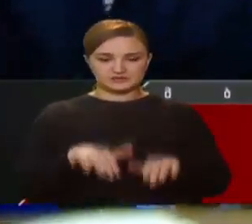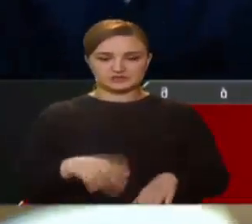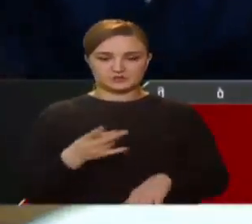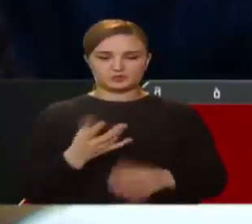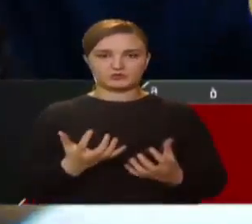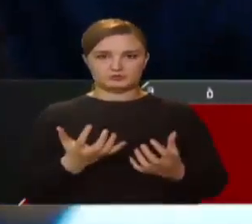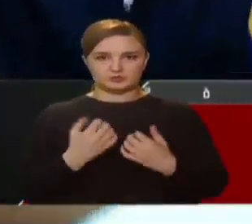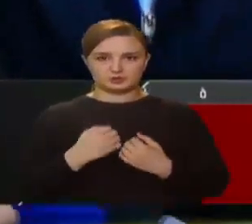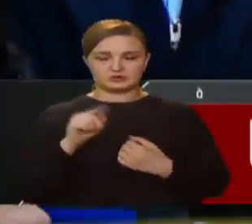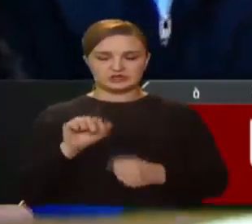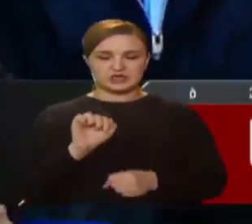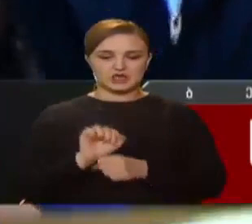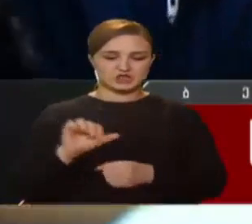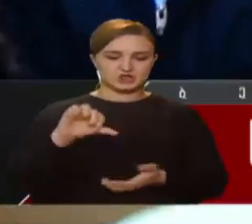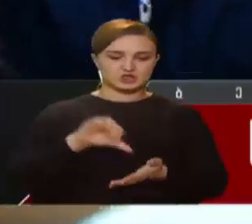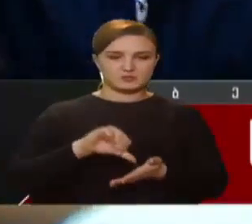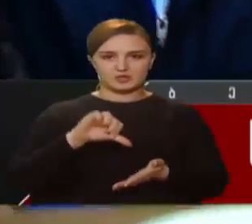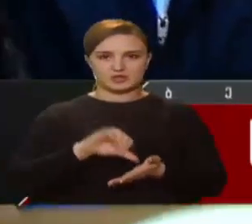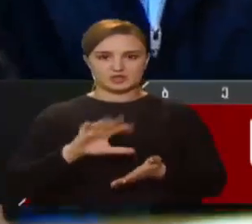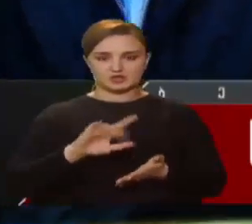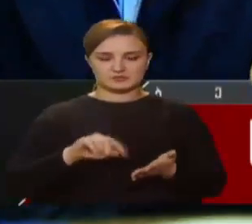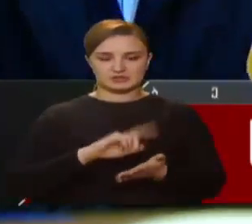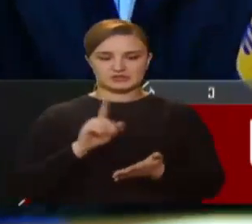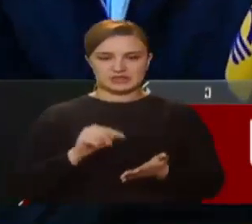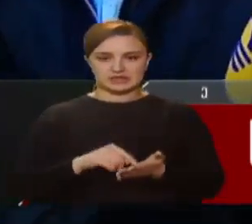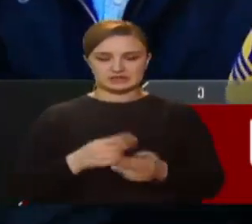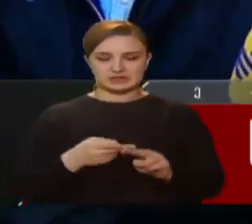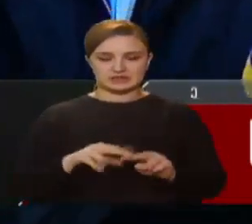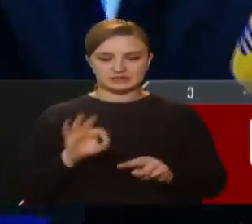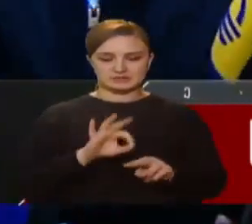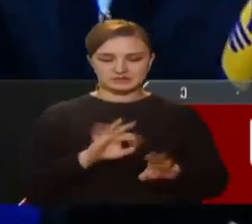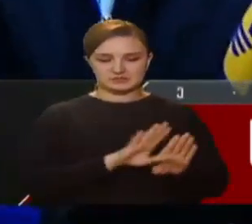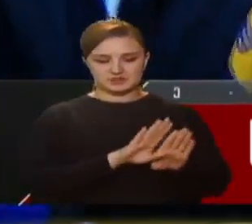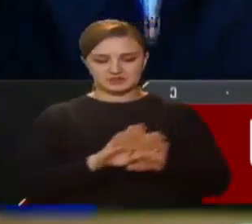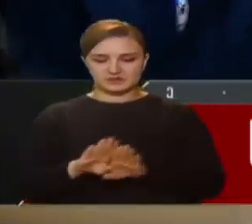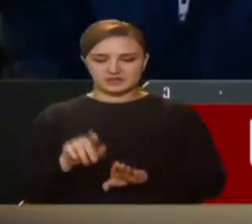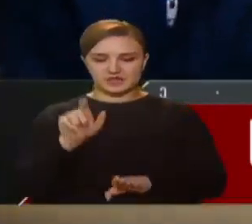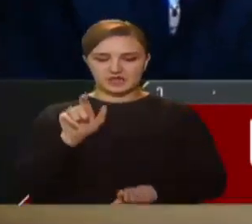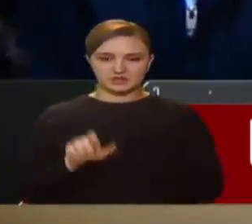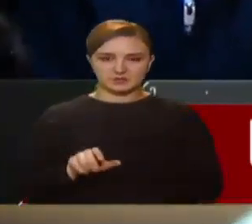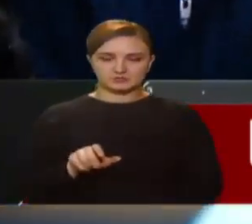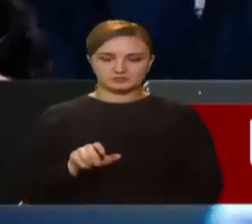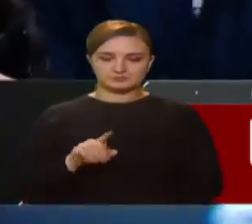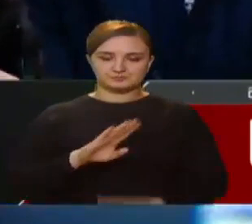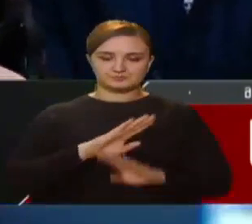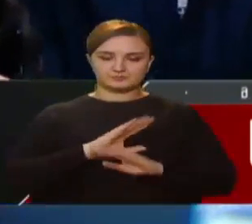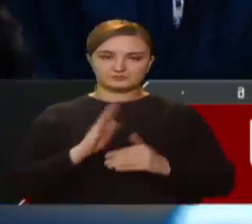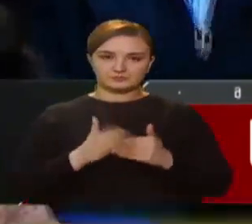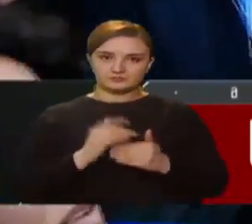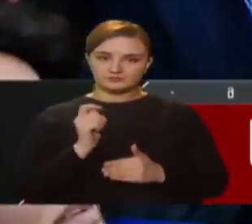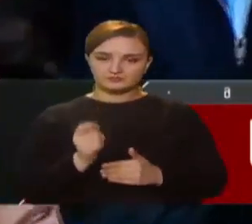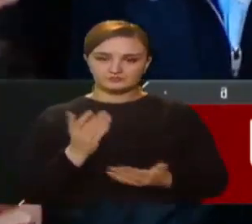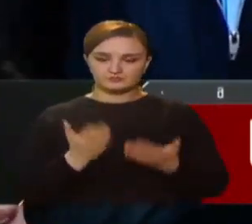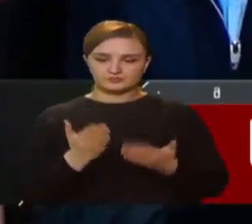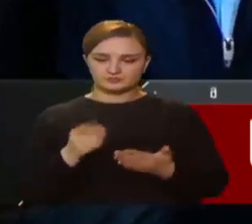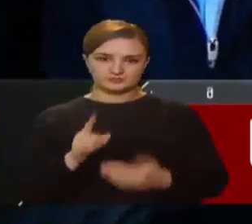უნდა მიიღონ იქ გაჩერება არ გაჩერების საკითხის გარშემო იმის და მიხედვით ადამიანს გამოუტანენ სასიკვდილო განაჩენს